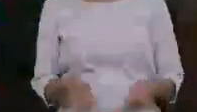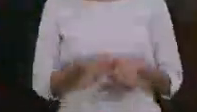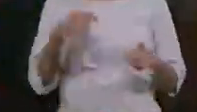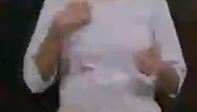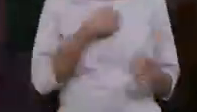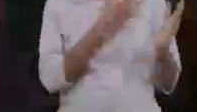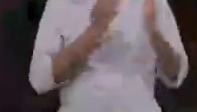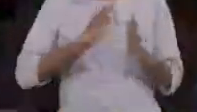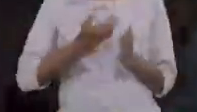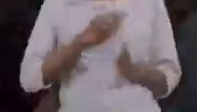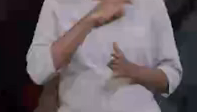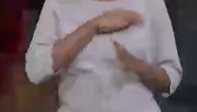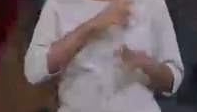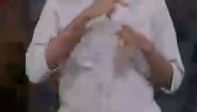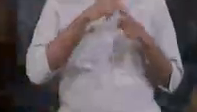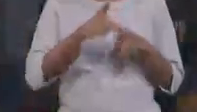Comme